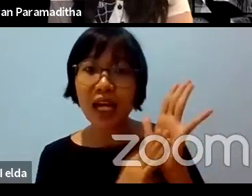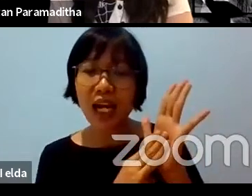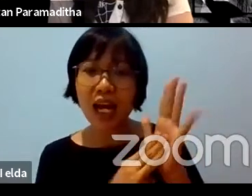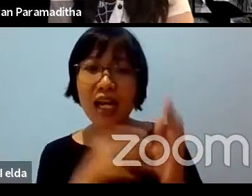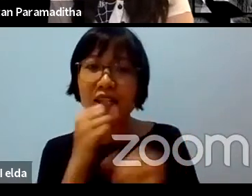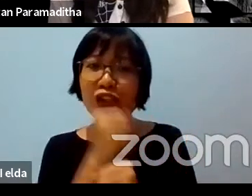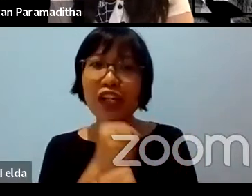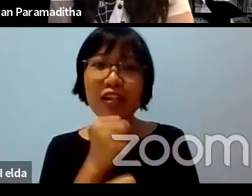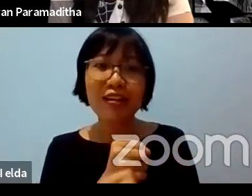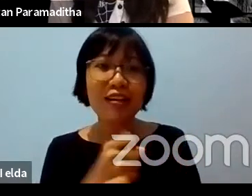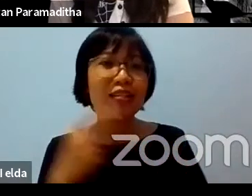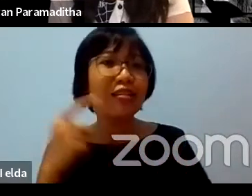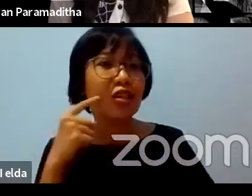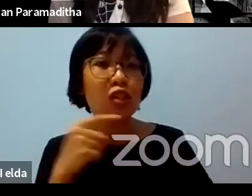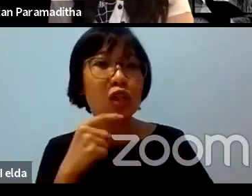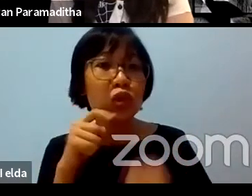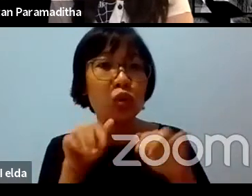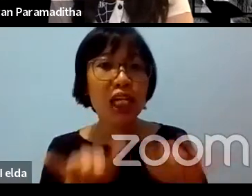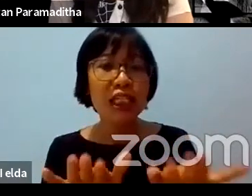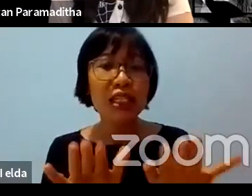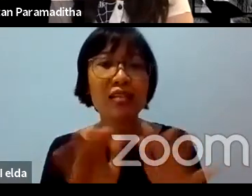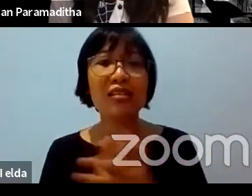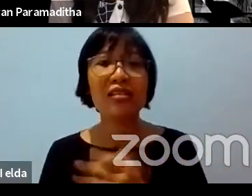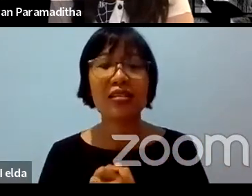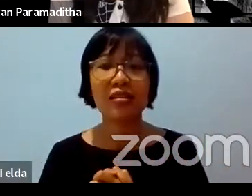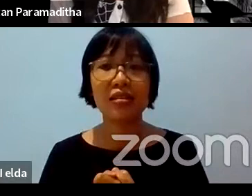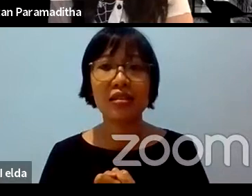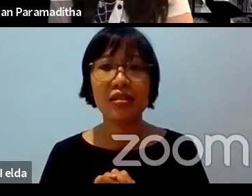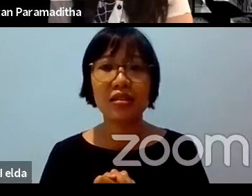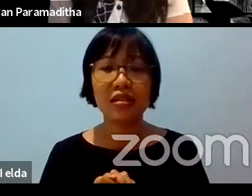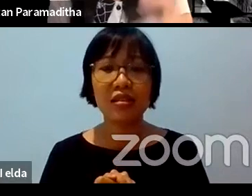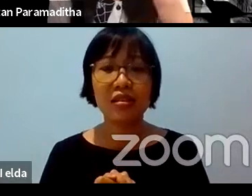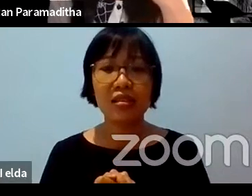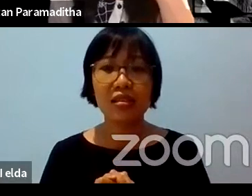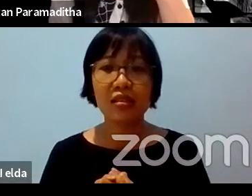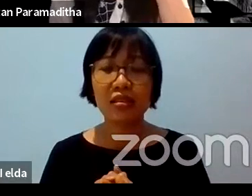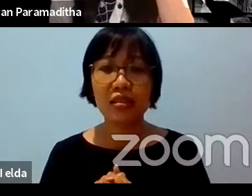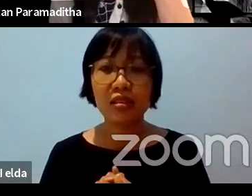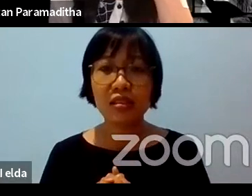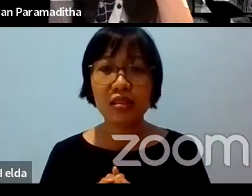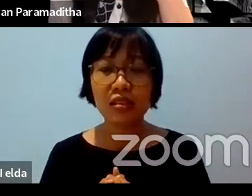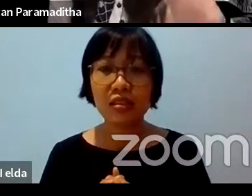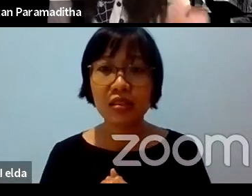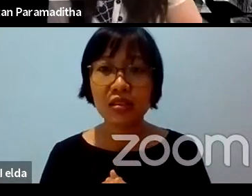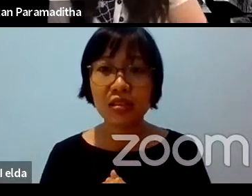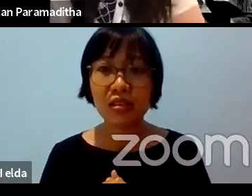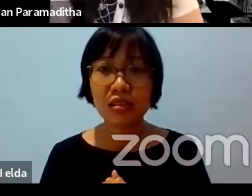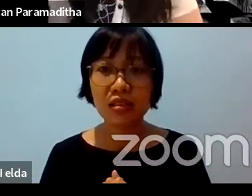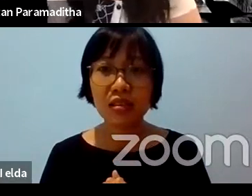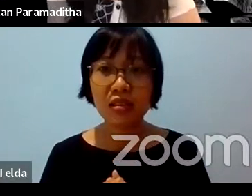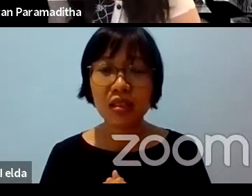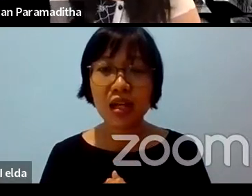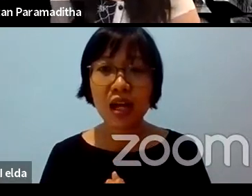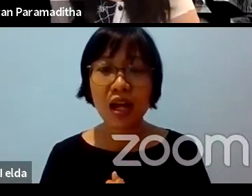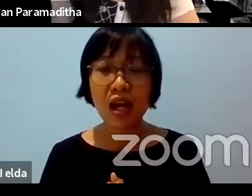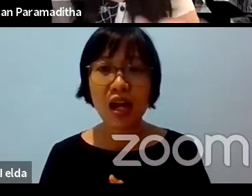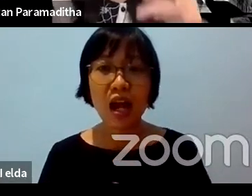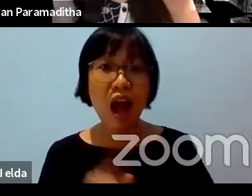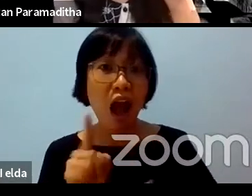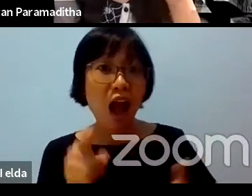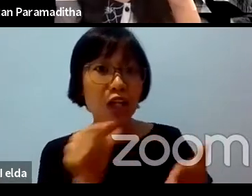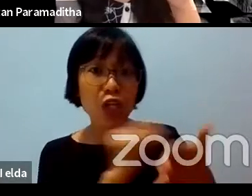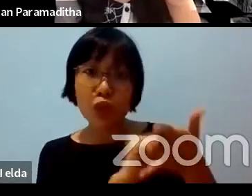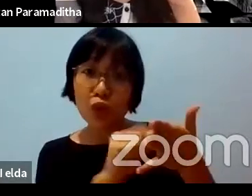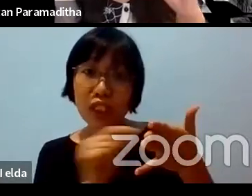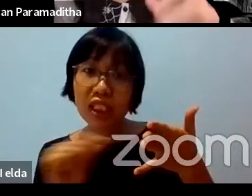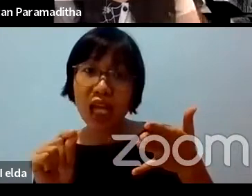kemudian kita bisa masuk juga ke ruang itu gitu, untuk yang tadi kalau misalnya artikel jurnal internasional ya, kita mencoba juga